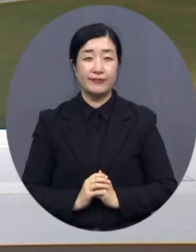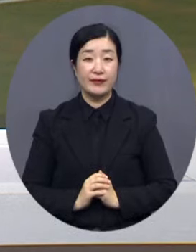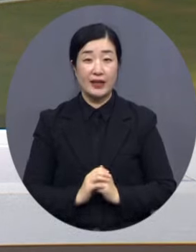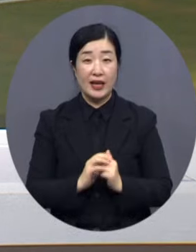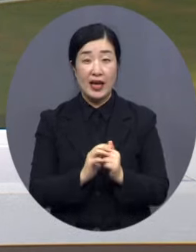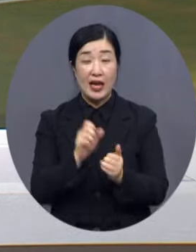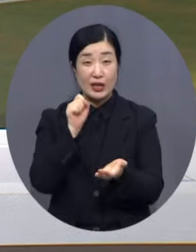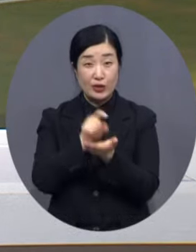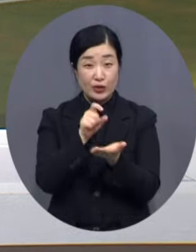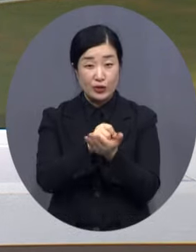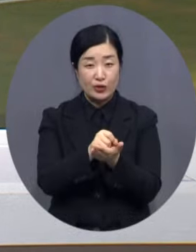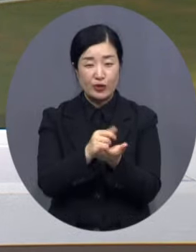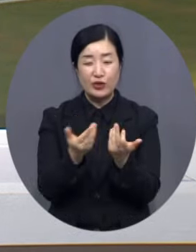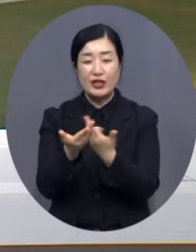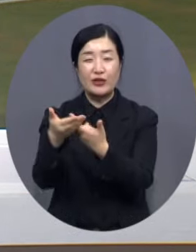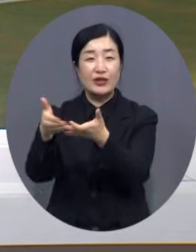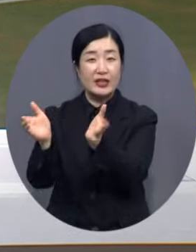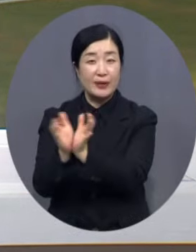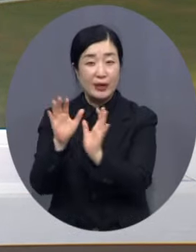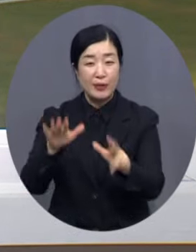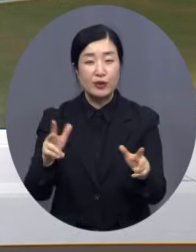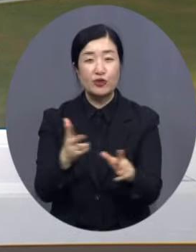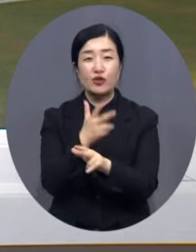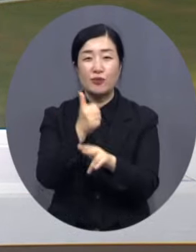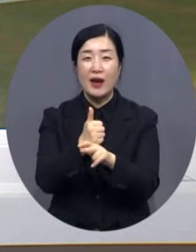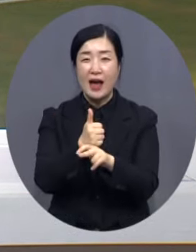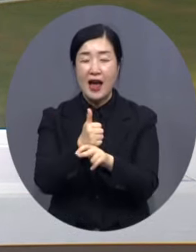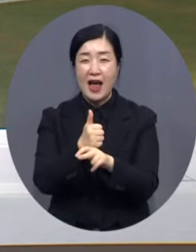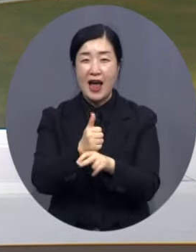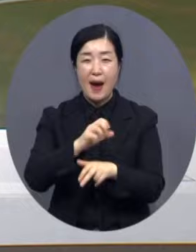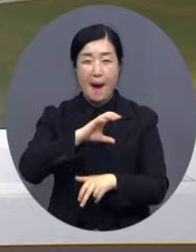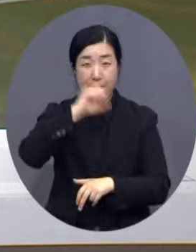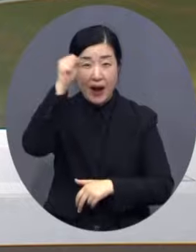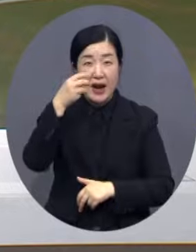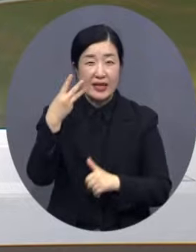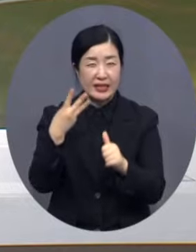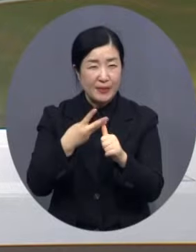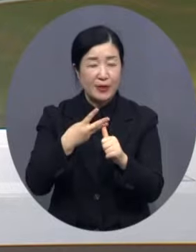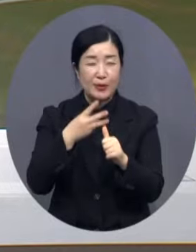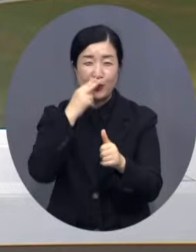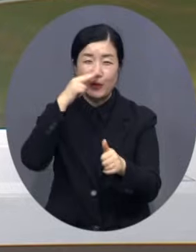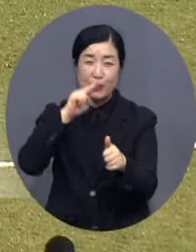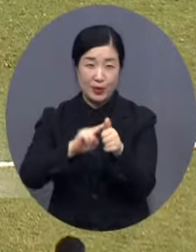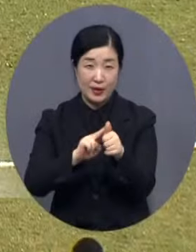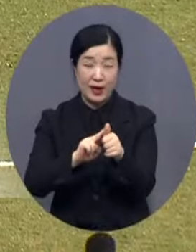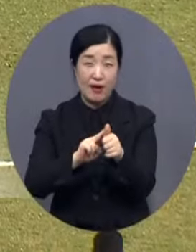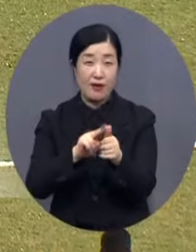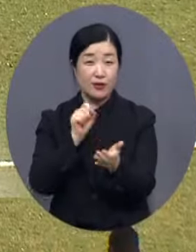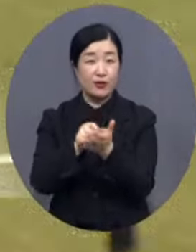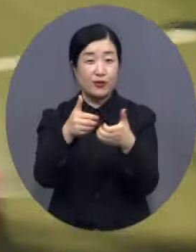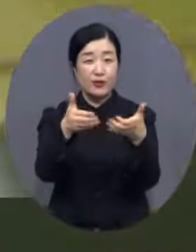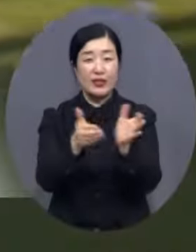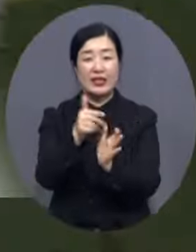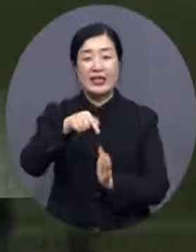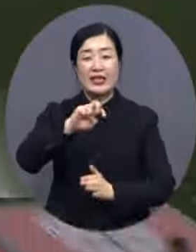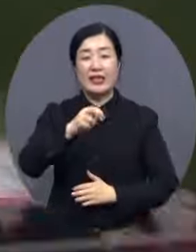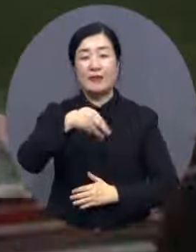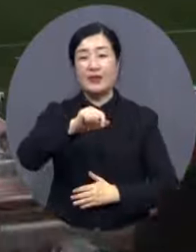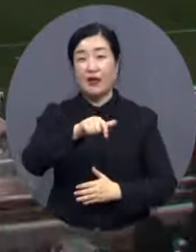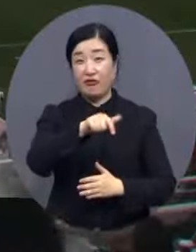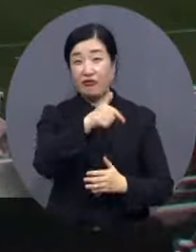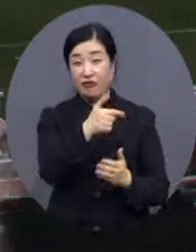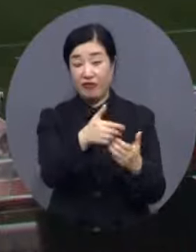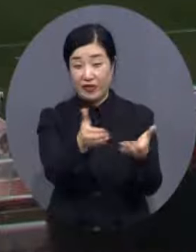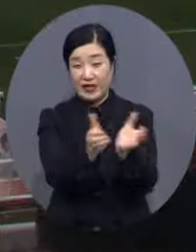프로축구 K리그 제주 유나이티드가 이번 주말 3연승에 도전합니다. 제주 유나이티드는 내일 김천을 홈으로